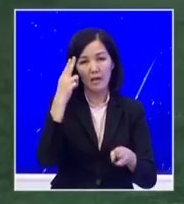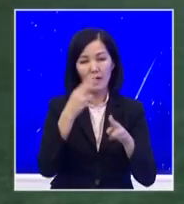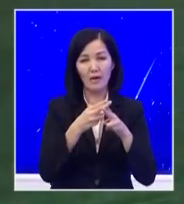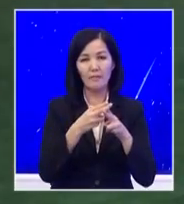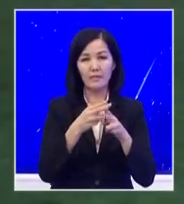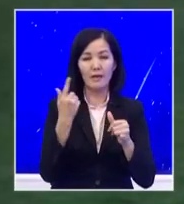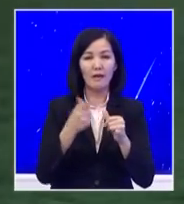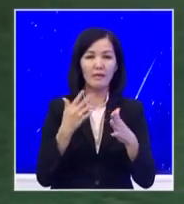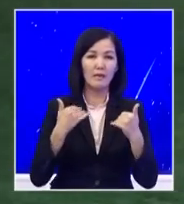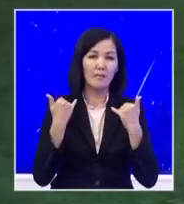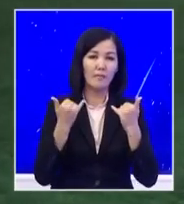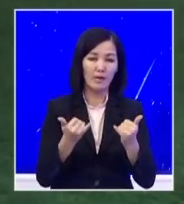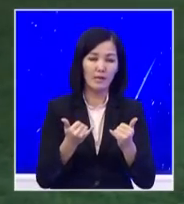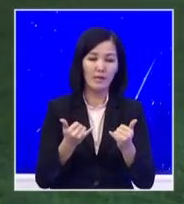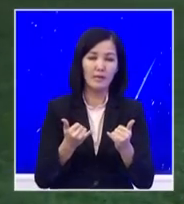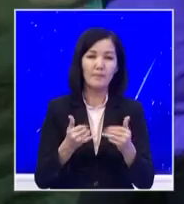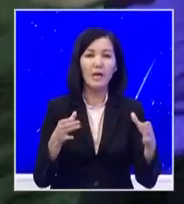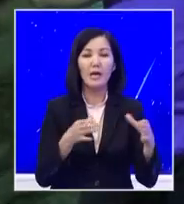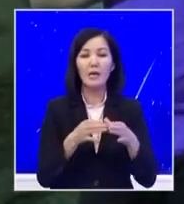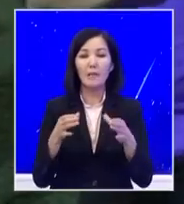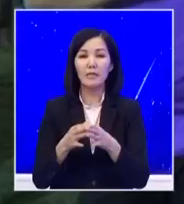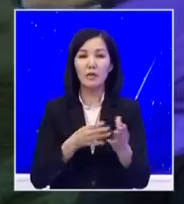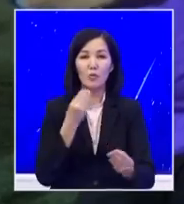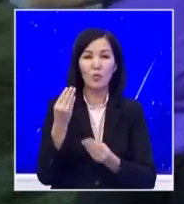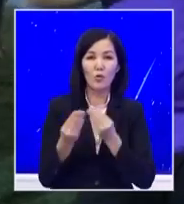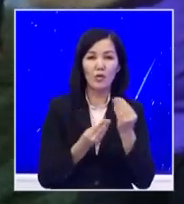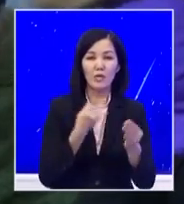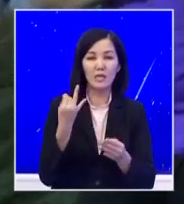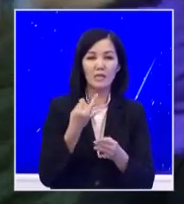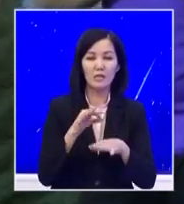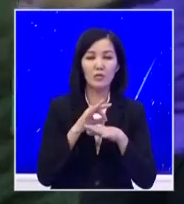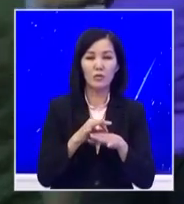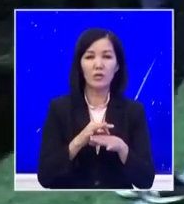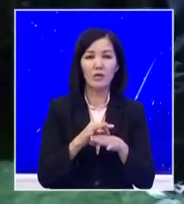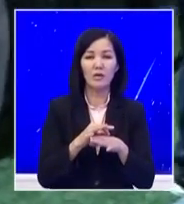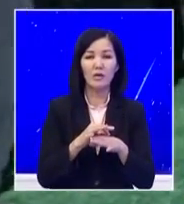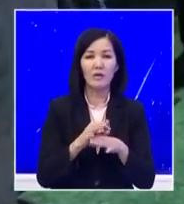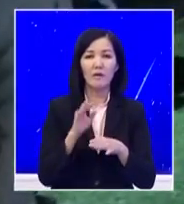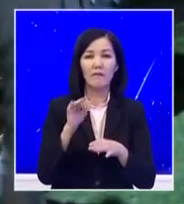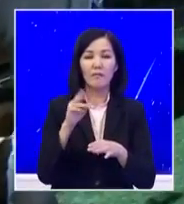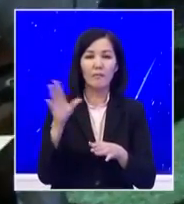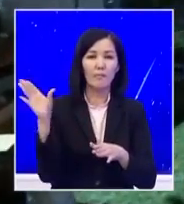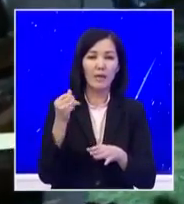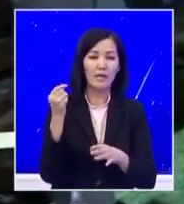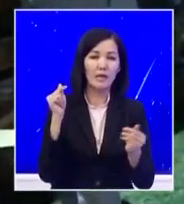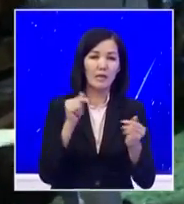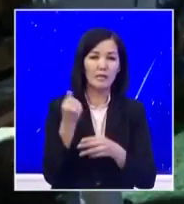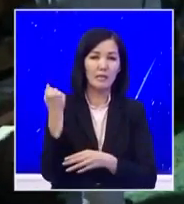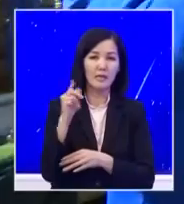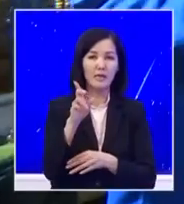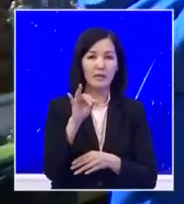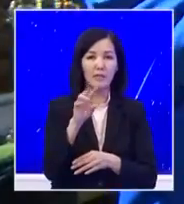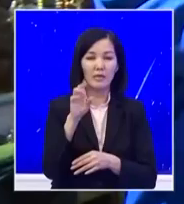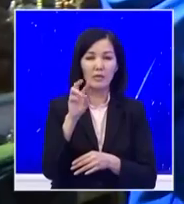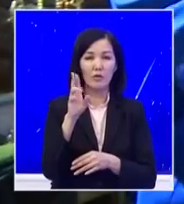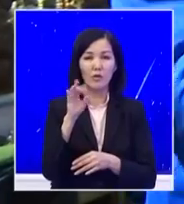отыр. Жарыс аса тартысты өтті. Командалар алаңда аянып қалған жоқ. Нәтижесінде Випрыск футбол ұжымы барлық қарсыласын жеңіп, Бейсен Құранбек